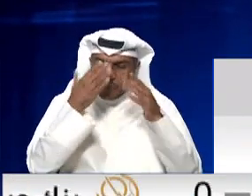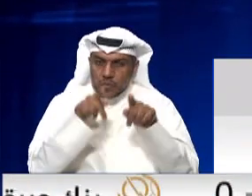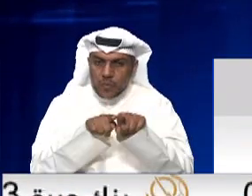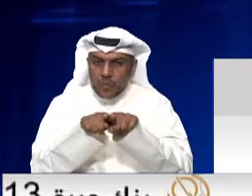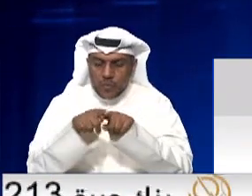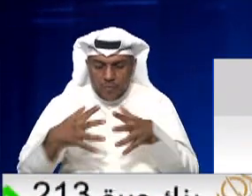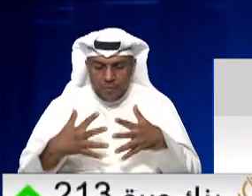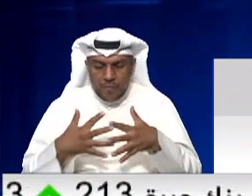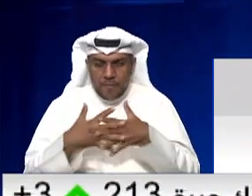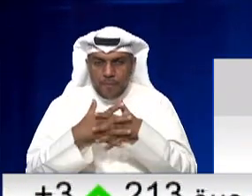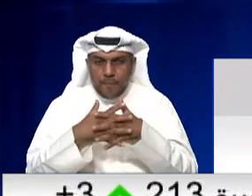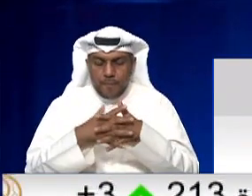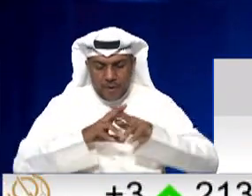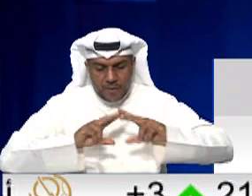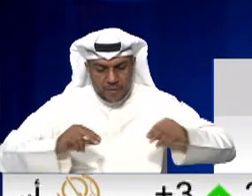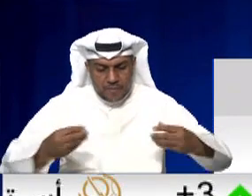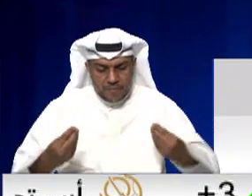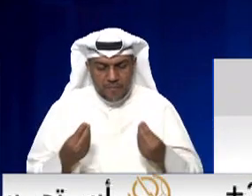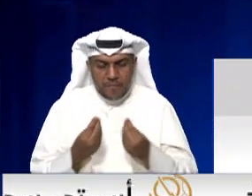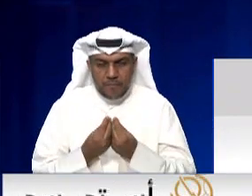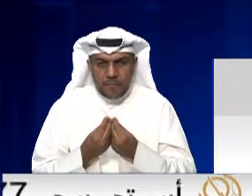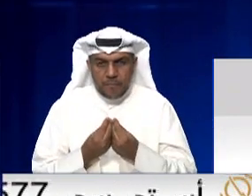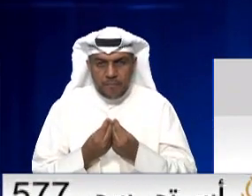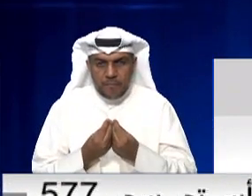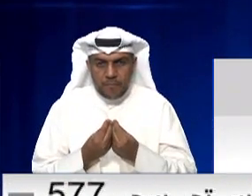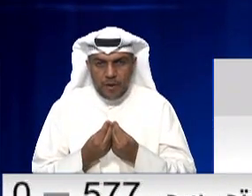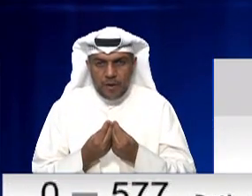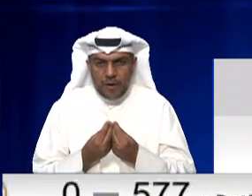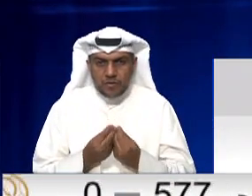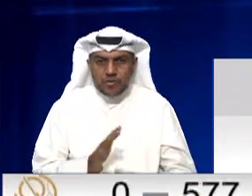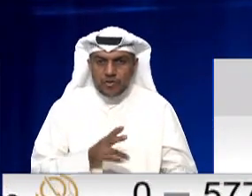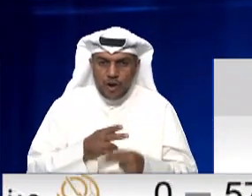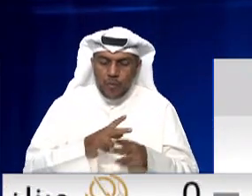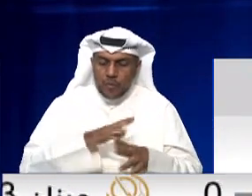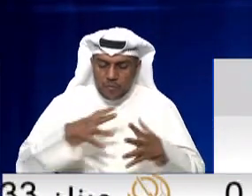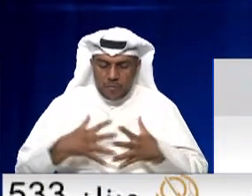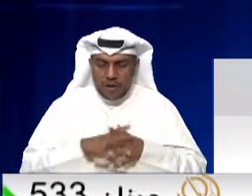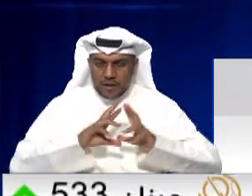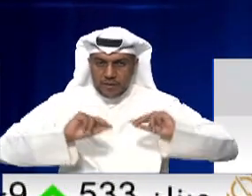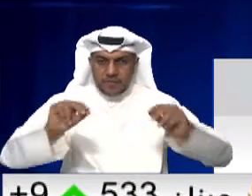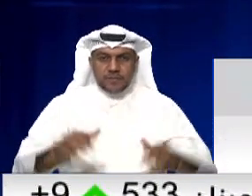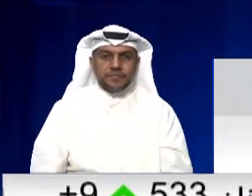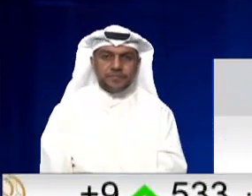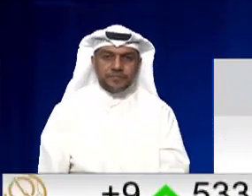العلاقات التاريخية والوطيدة التي تربط البلدين والشعبين الشقيقين.